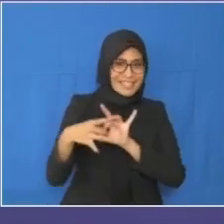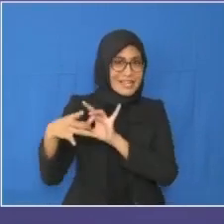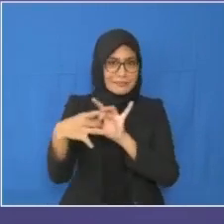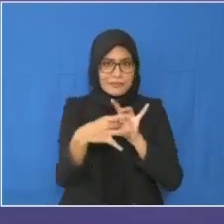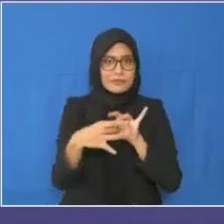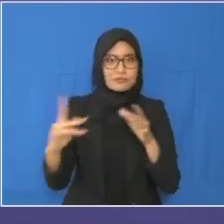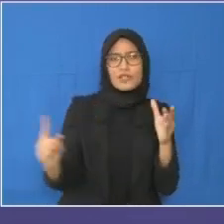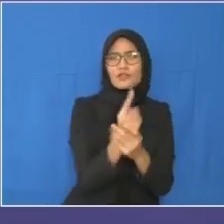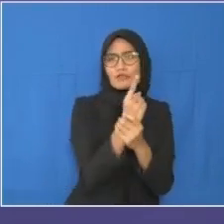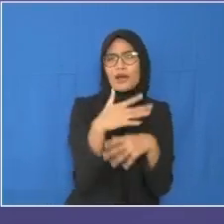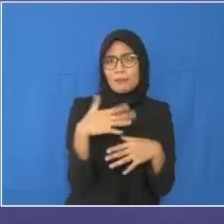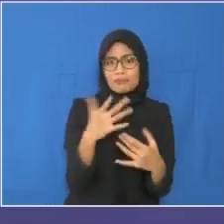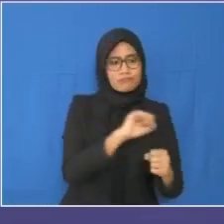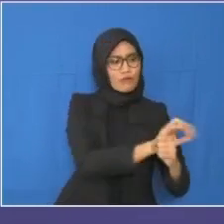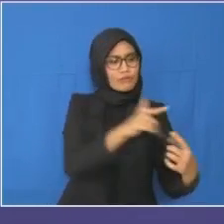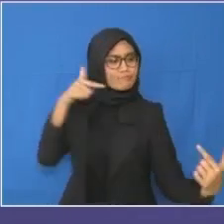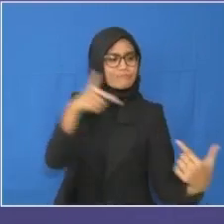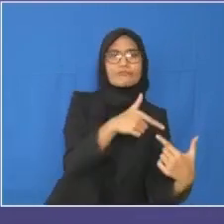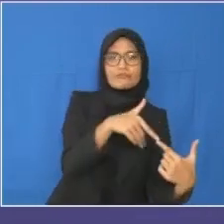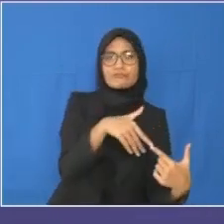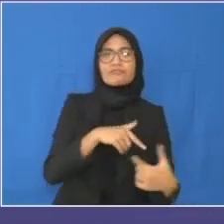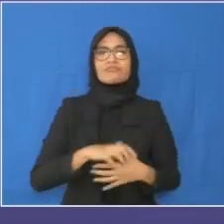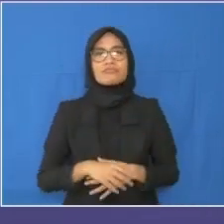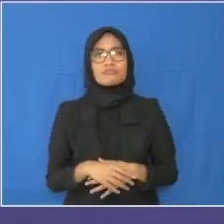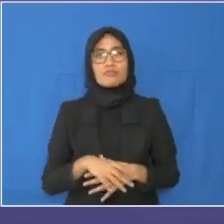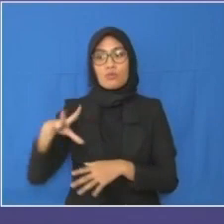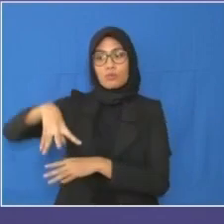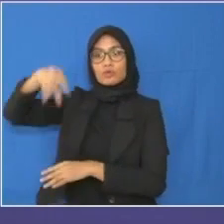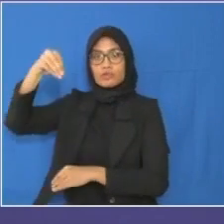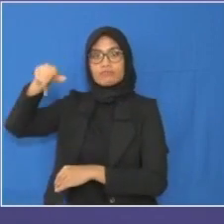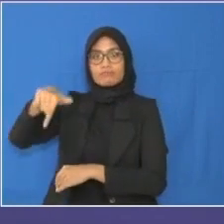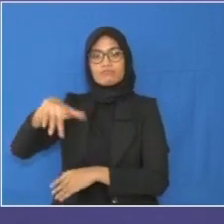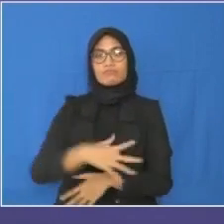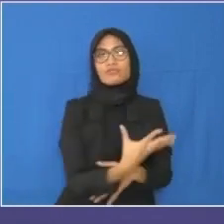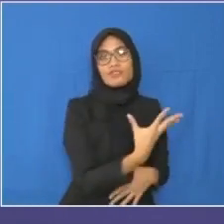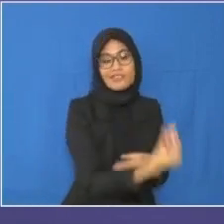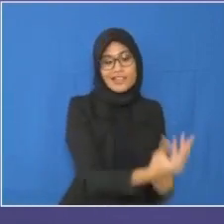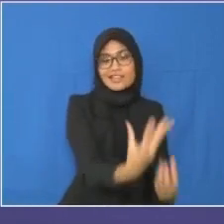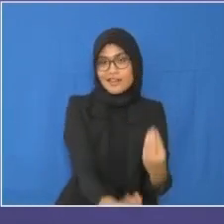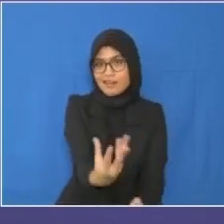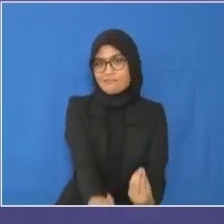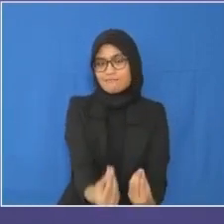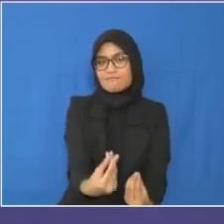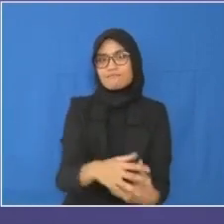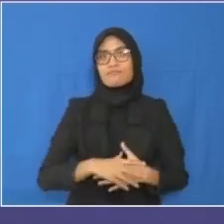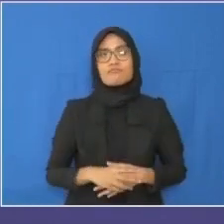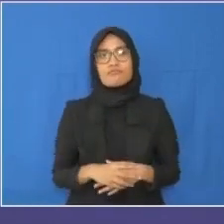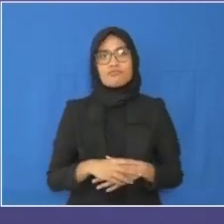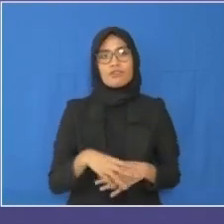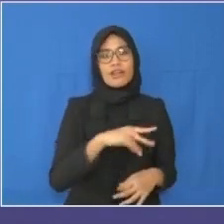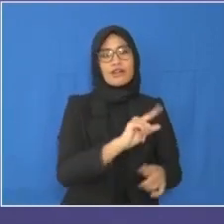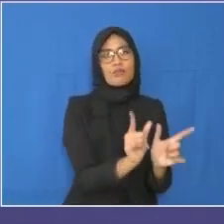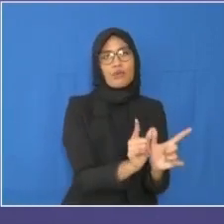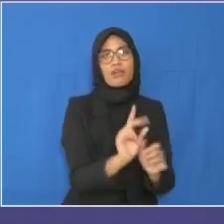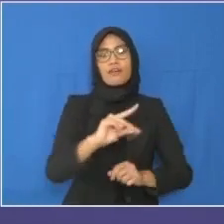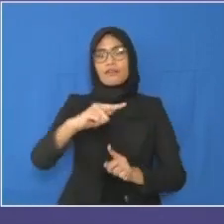dan bersatu untuk melawan covert 19 dari pusat sampai ke desa sampai ke